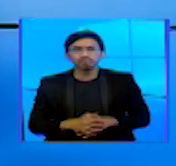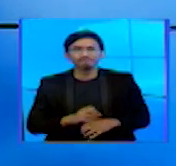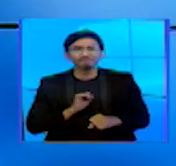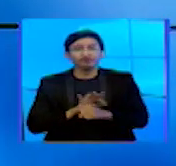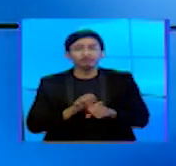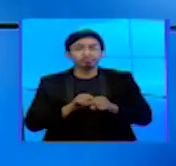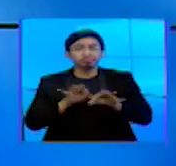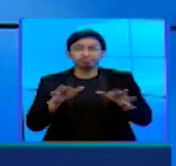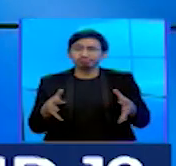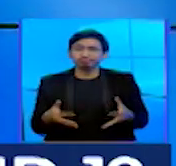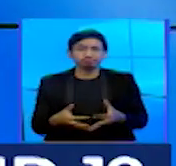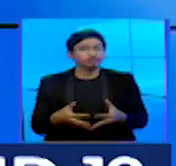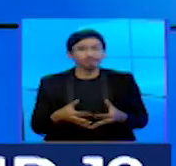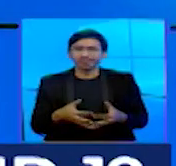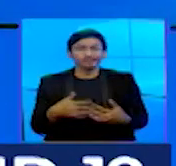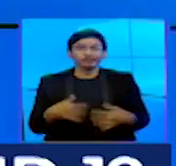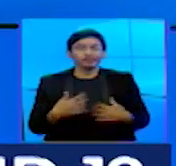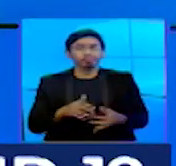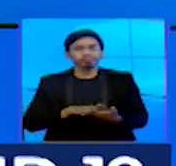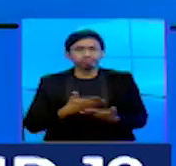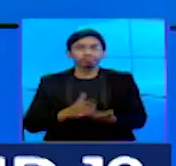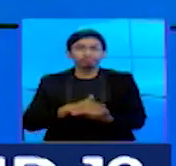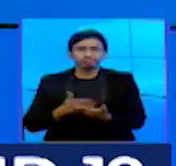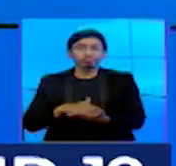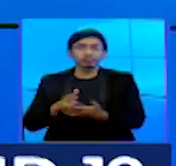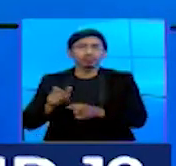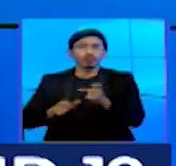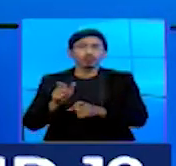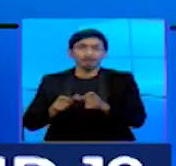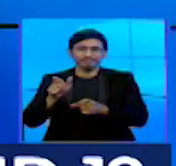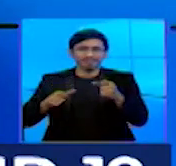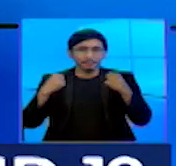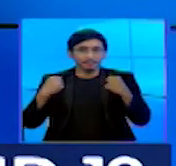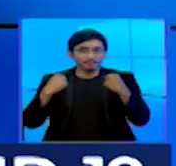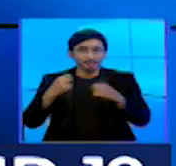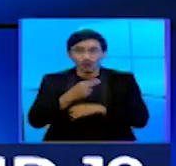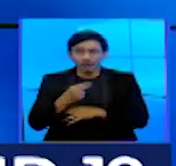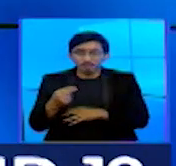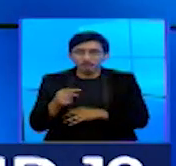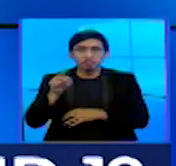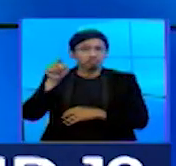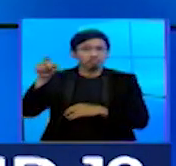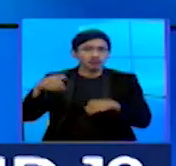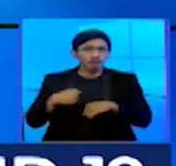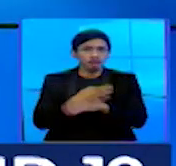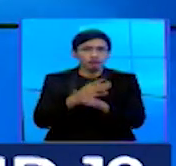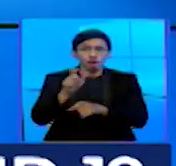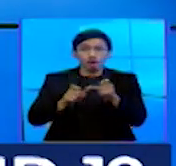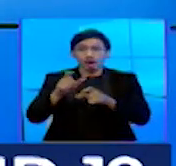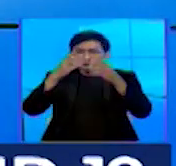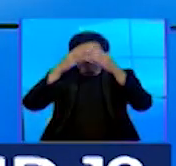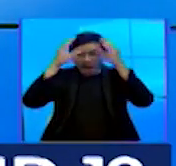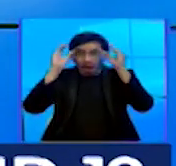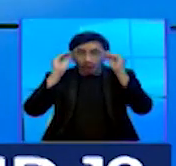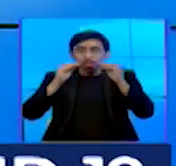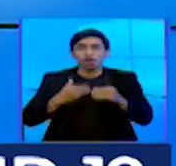Hai pemirsa pada bego fitnatin terus beregu jiwa khususnya para tenaga medis di tanah air di Jawa Timur untuk tenaga perawat saja korban